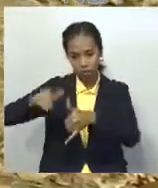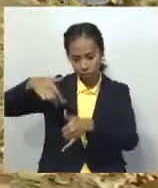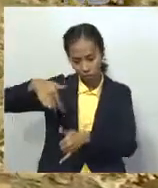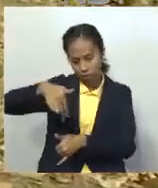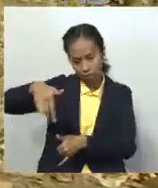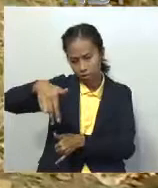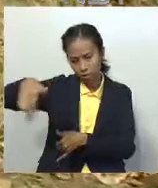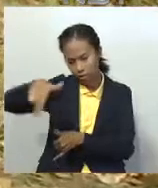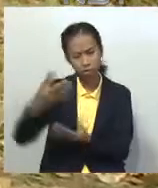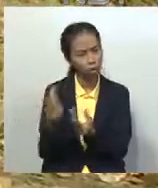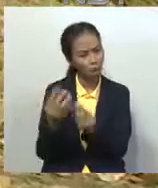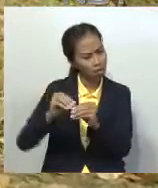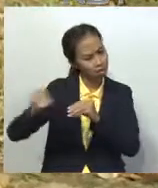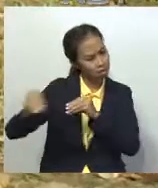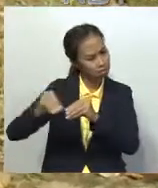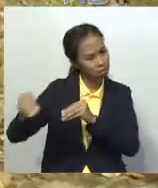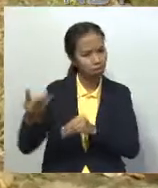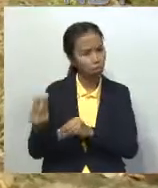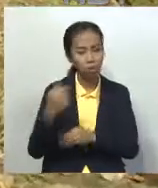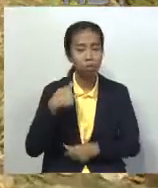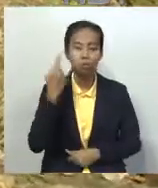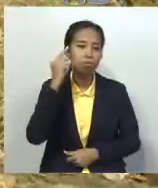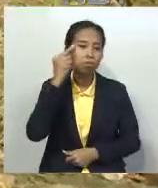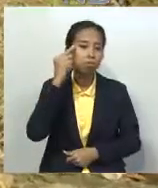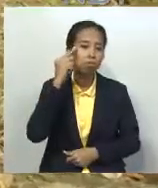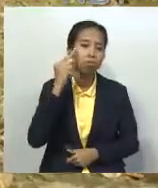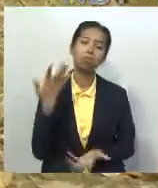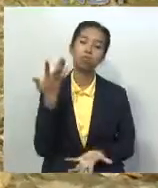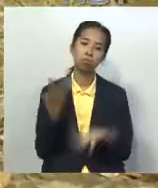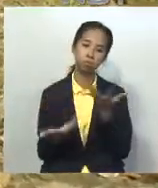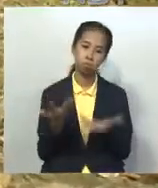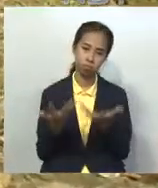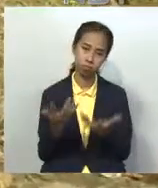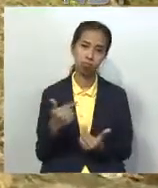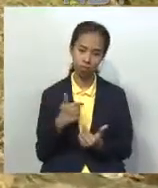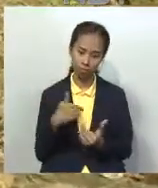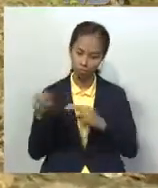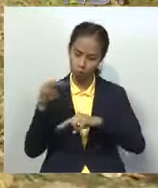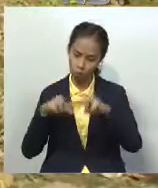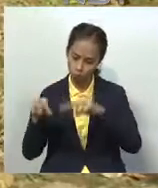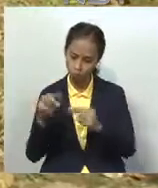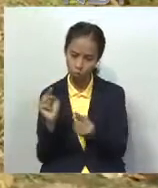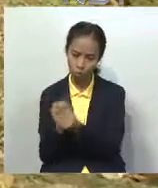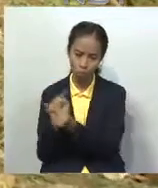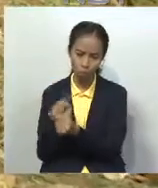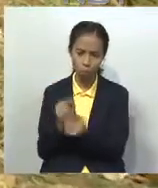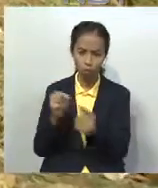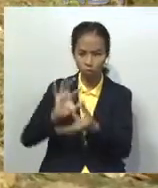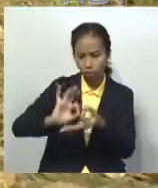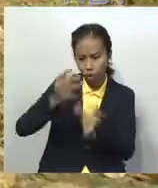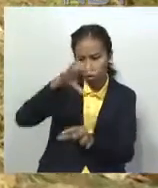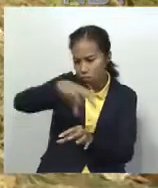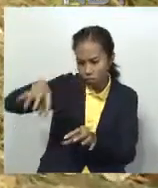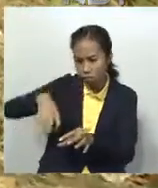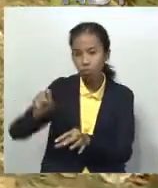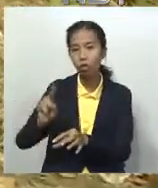ามารถที่จะบอกได้นะคะว่าจะต้องเดินทางเข้าไปไกลมากแค่ไหนขึ้นอยู่ว่าเราจะตรวจพบจุดที่มีความร้อนได้หรือไม่ค่ะซึ่ง